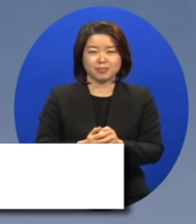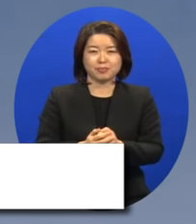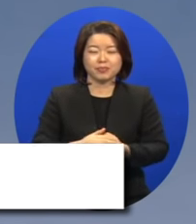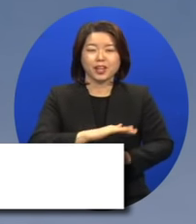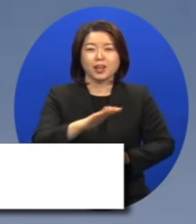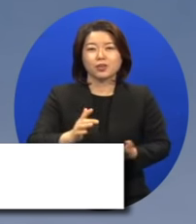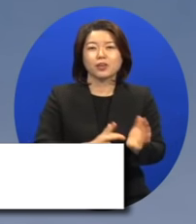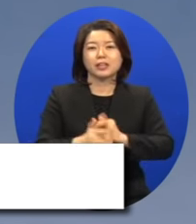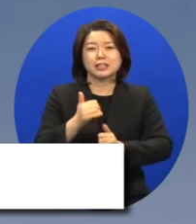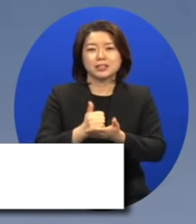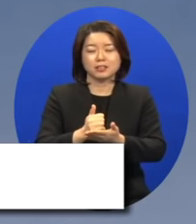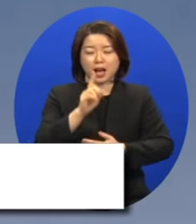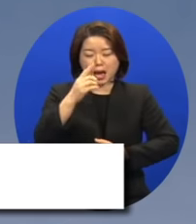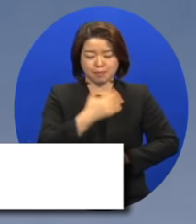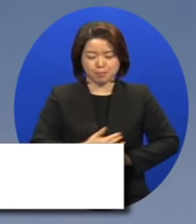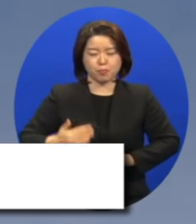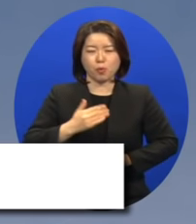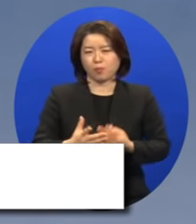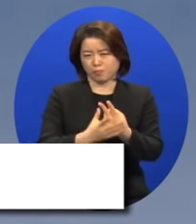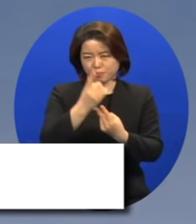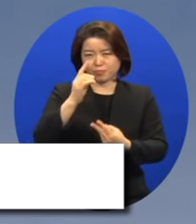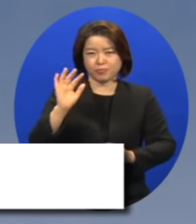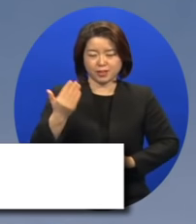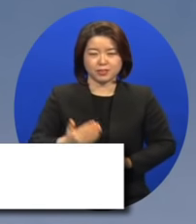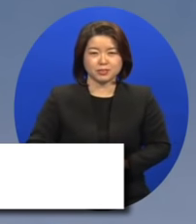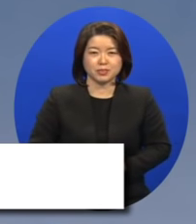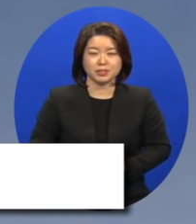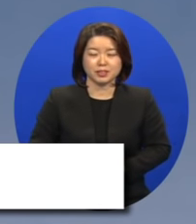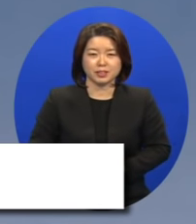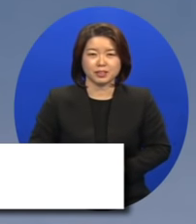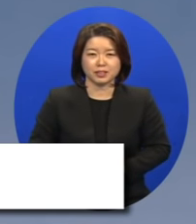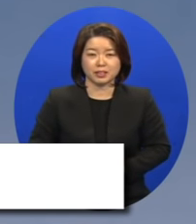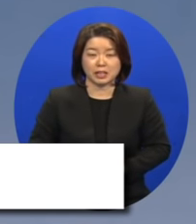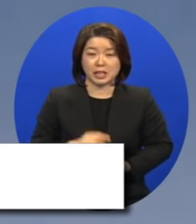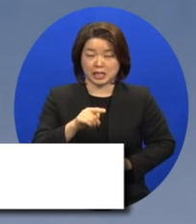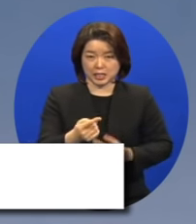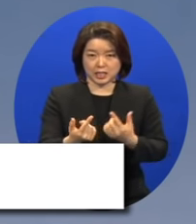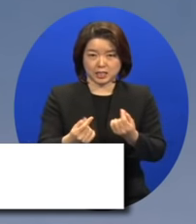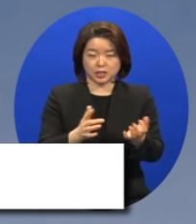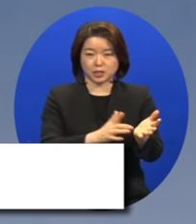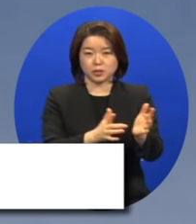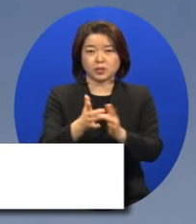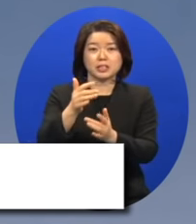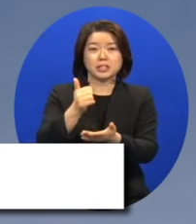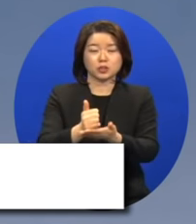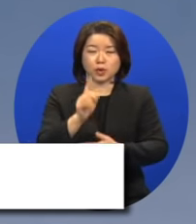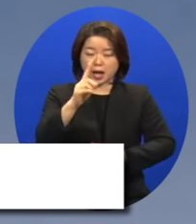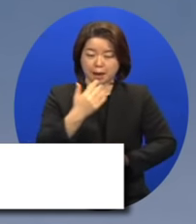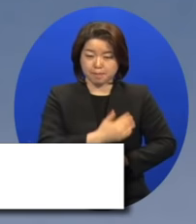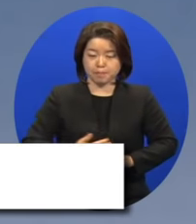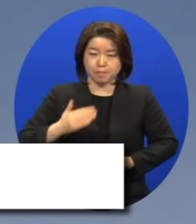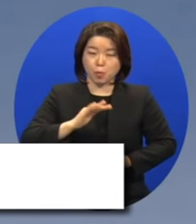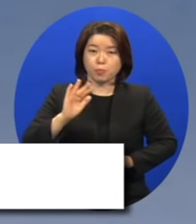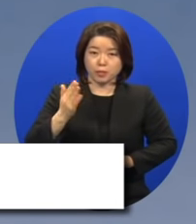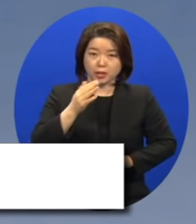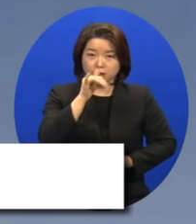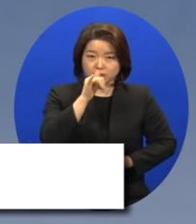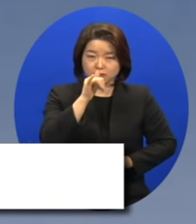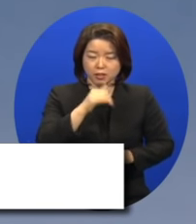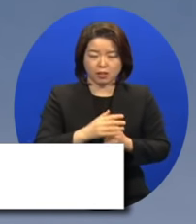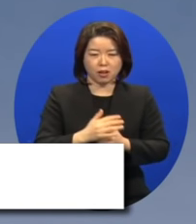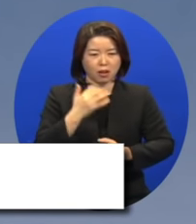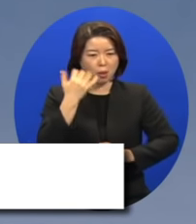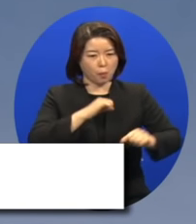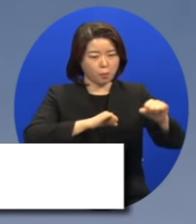그래서우리는 예수님과한몸이된것입니다.우리가 예수님과한몸이되었으니,이제